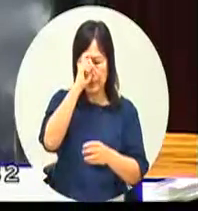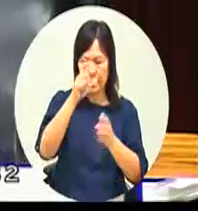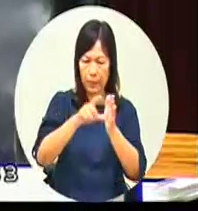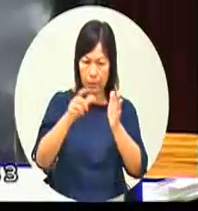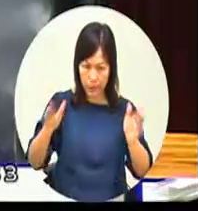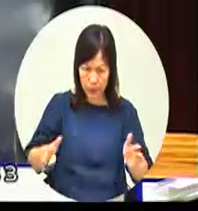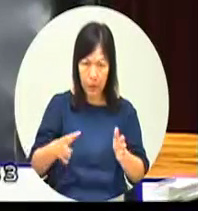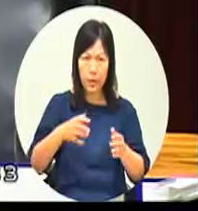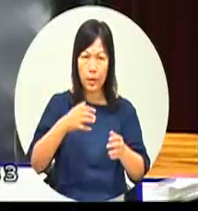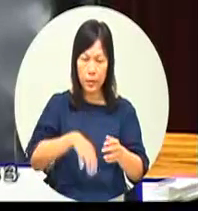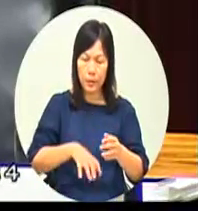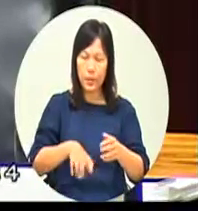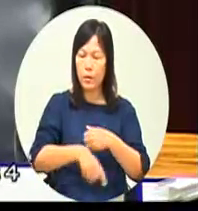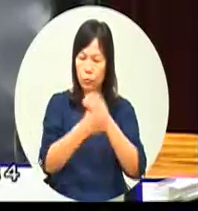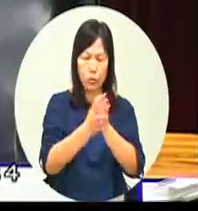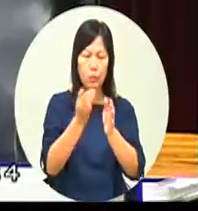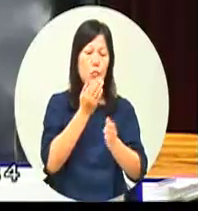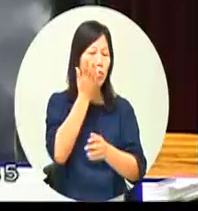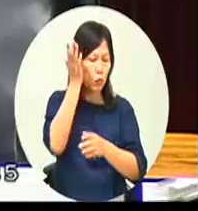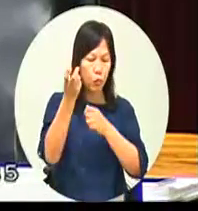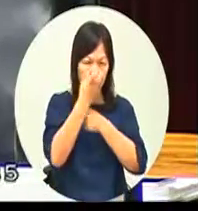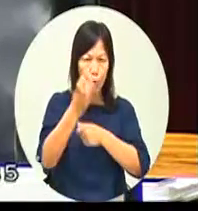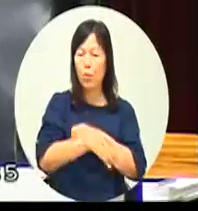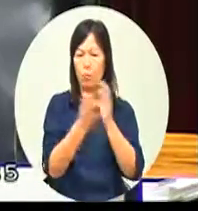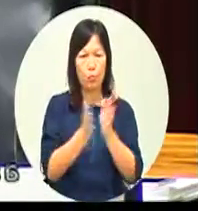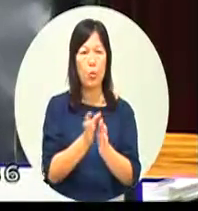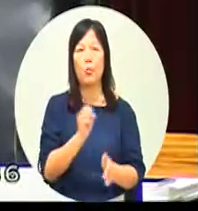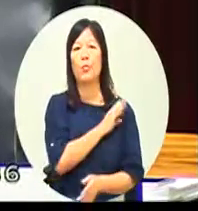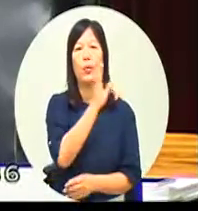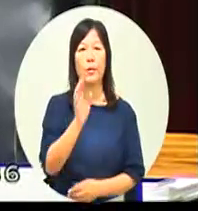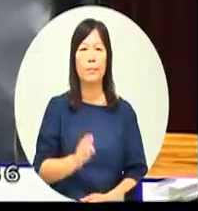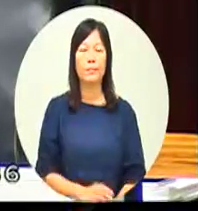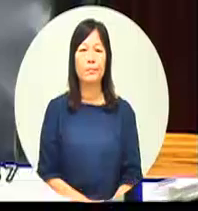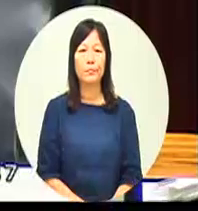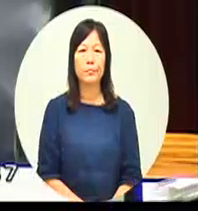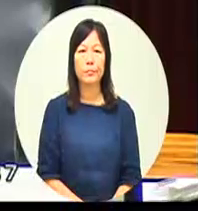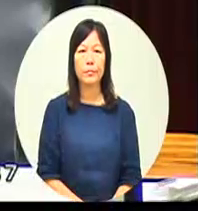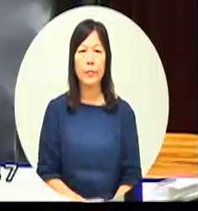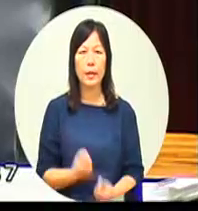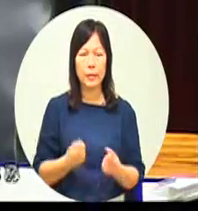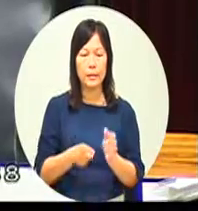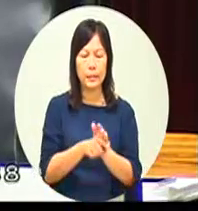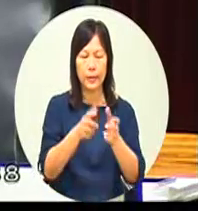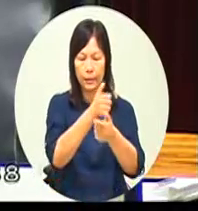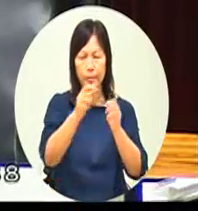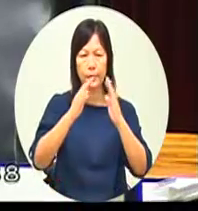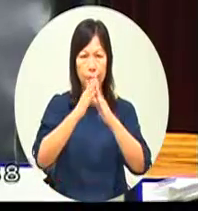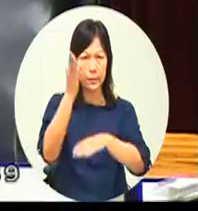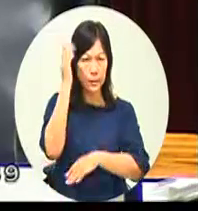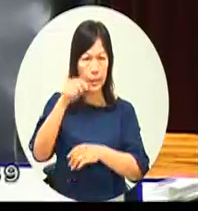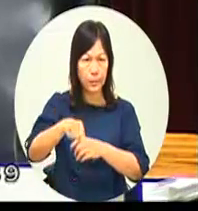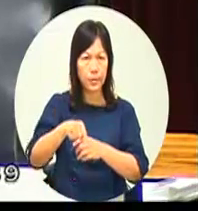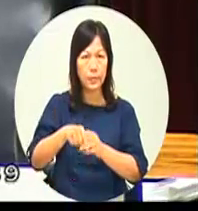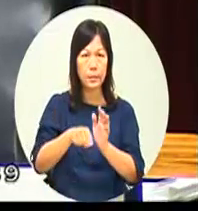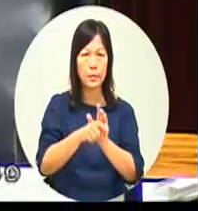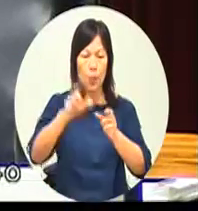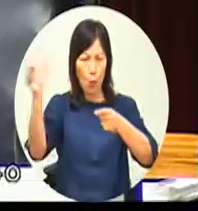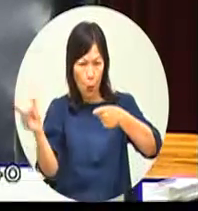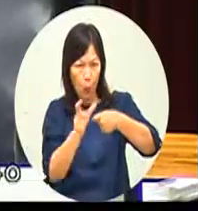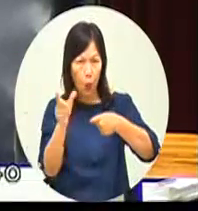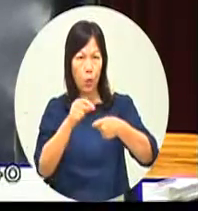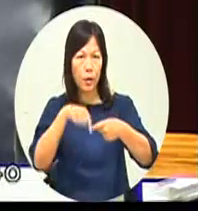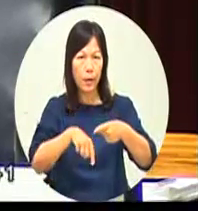头把我们的预算顺利的审查完毕。在这里要谢谢市政府在这一次的台风之